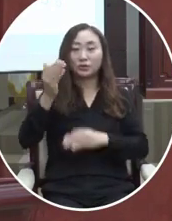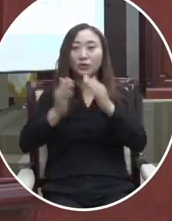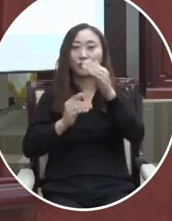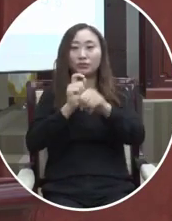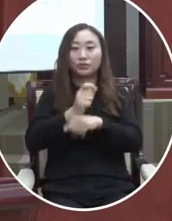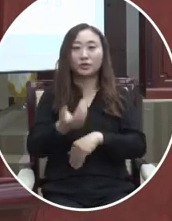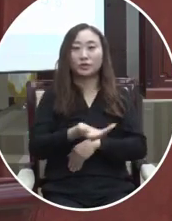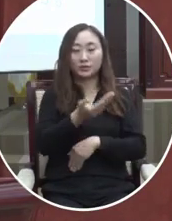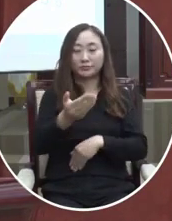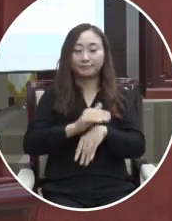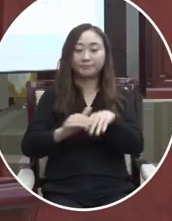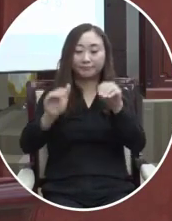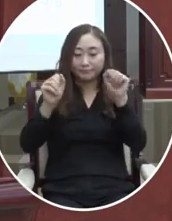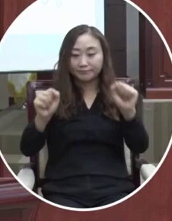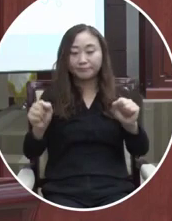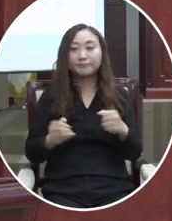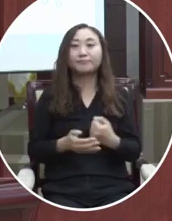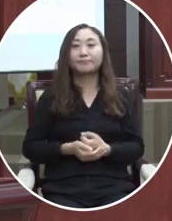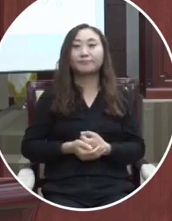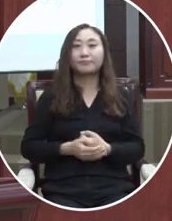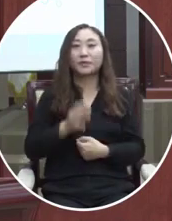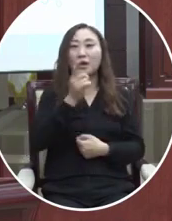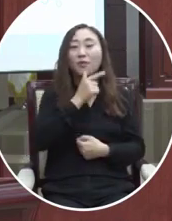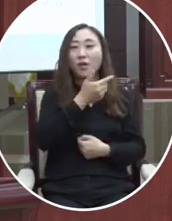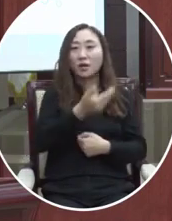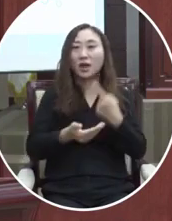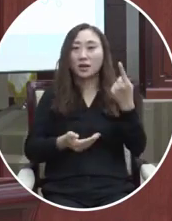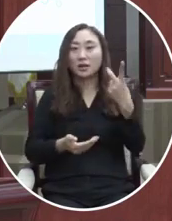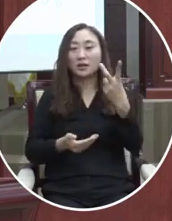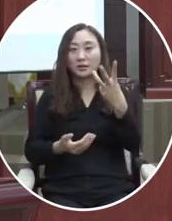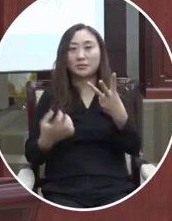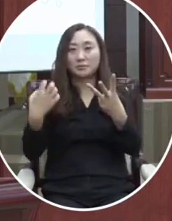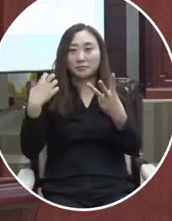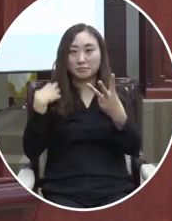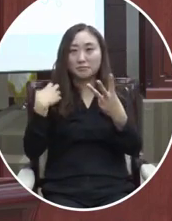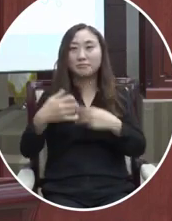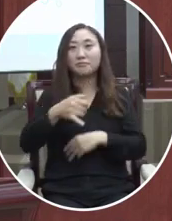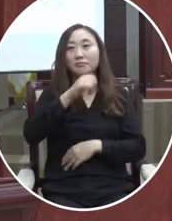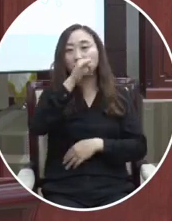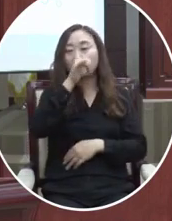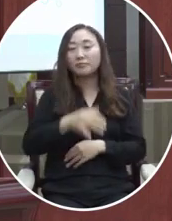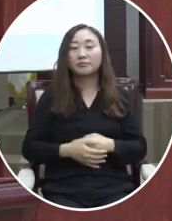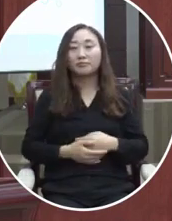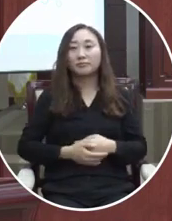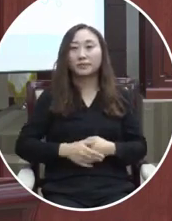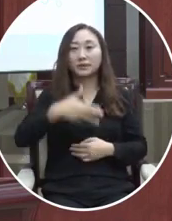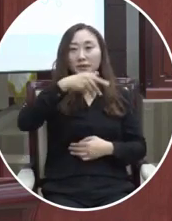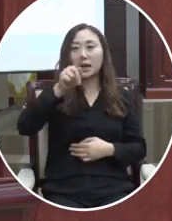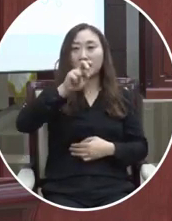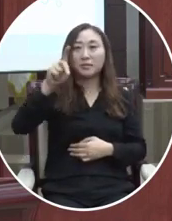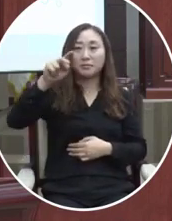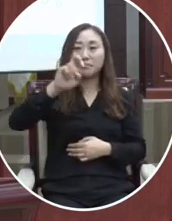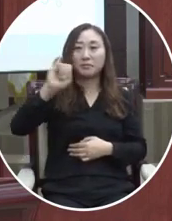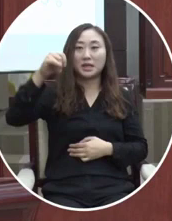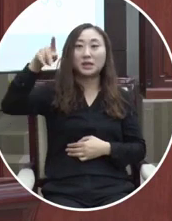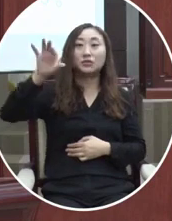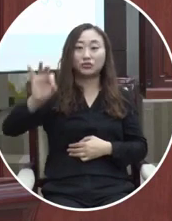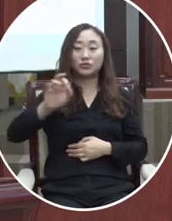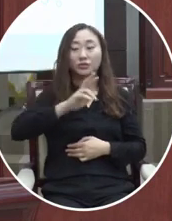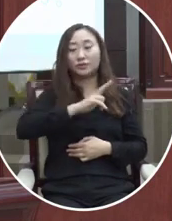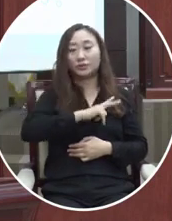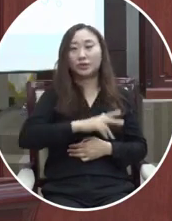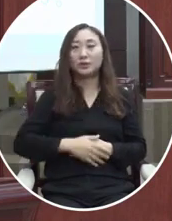공무원 언론인 여러분 안녕하십니까 월계 1 2 3동을 지역구로 두고 있는 참중